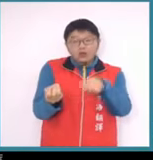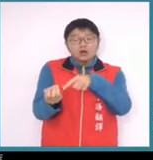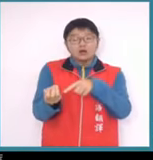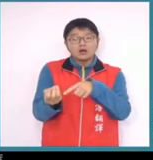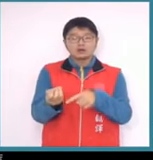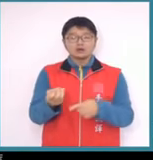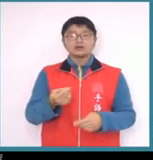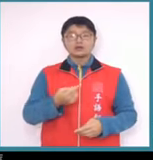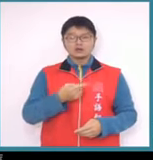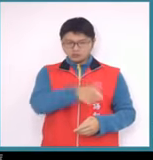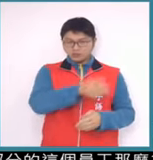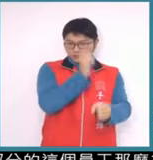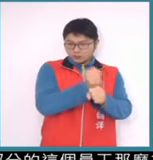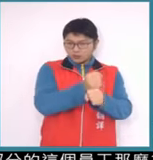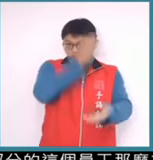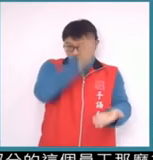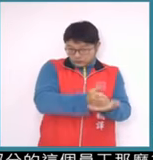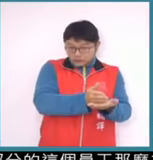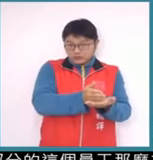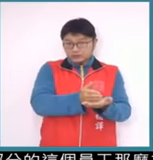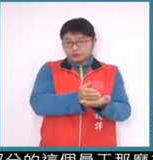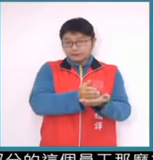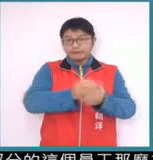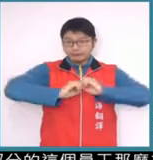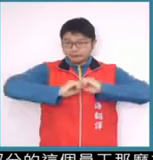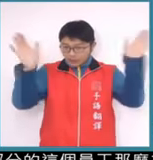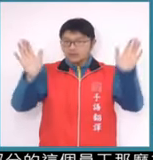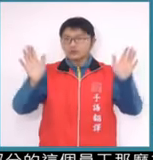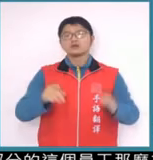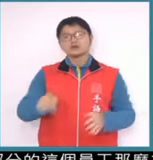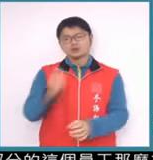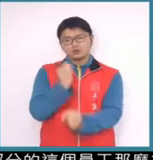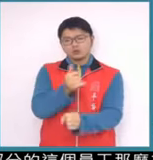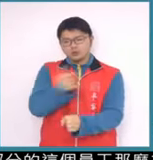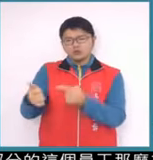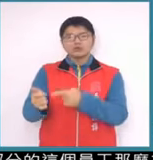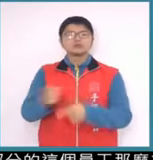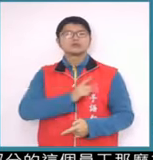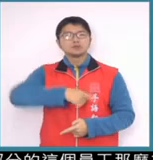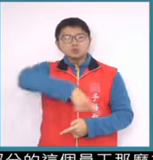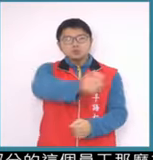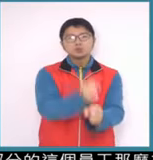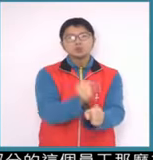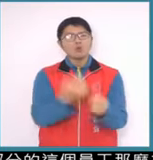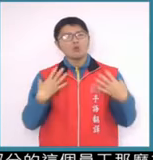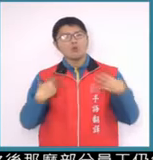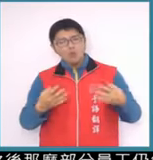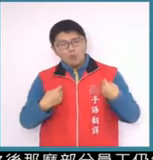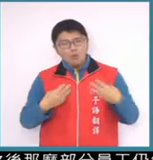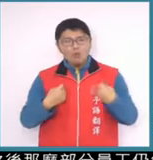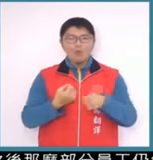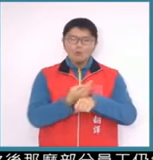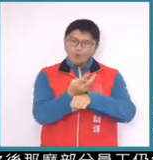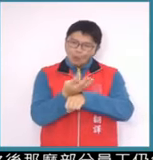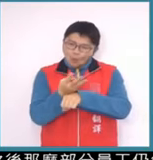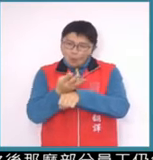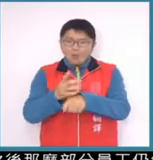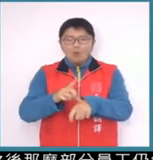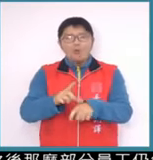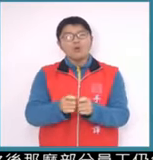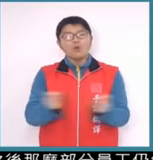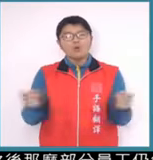下达停工令之后，那么部分员工仍然有上工，一直有多做了几个小时，那因